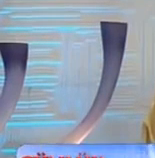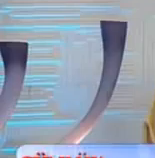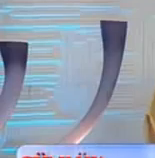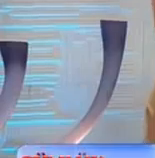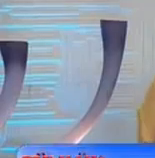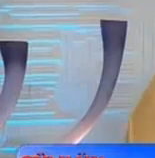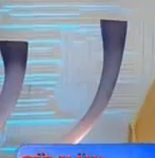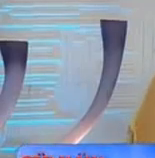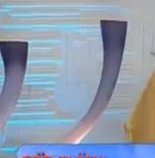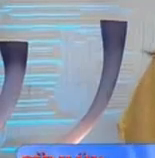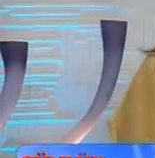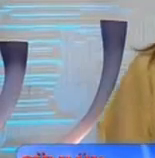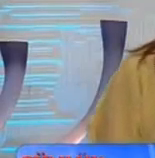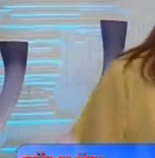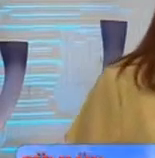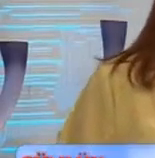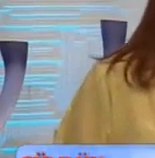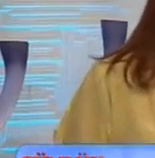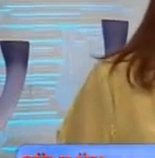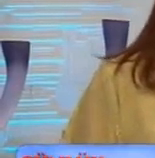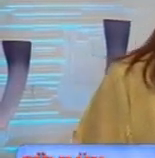İşte bugün de Günlük Rehber başlıyor.